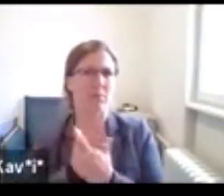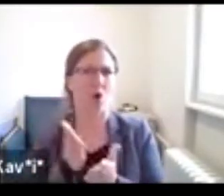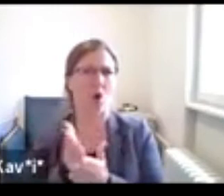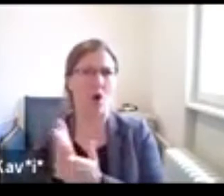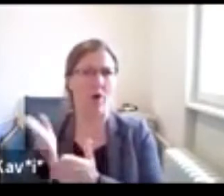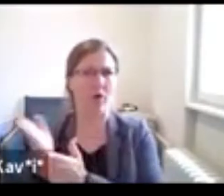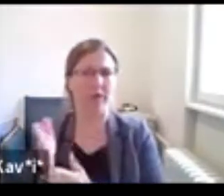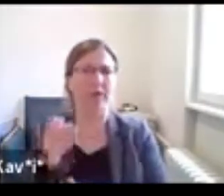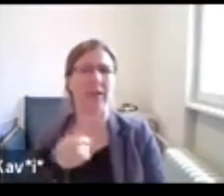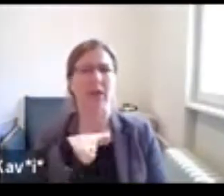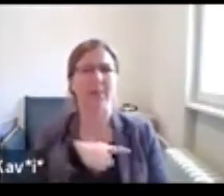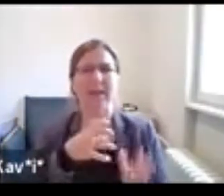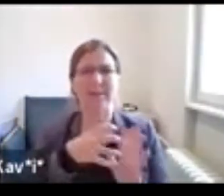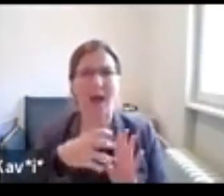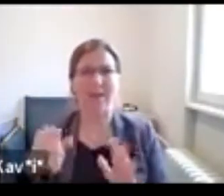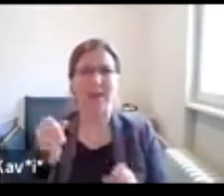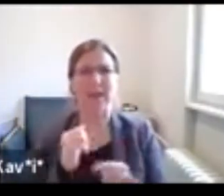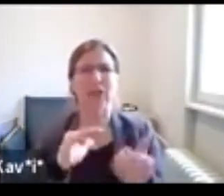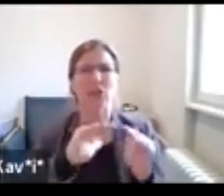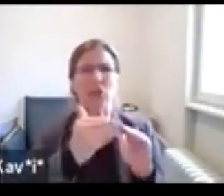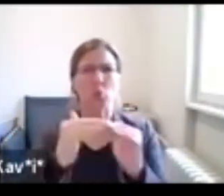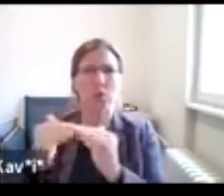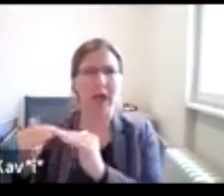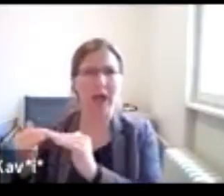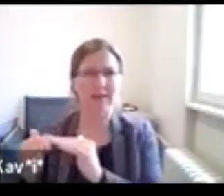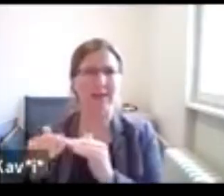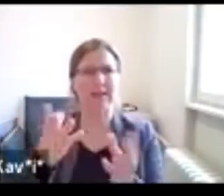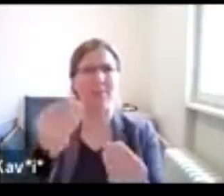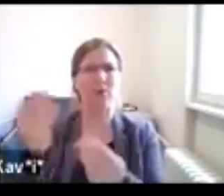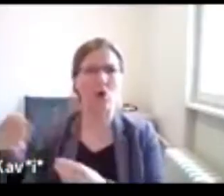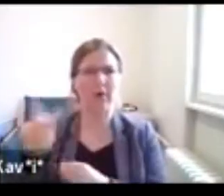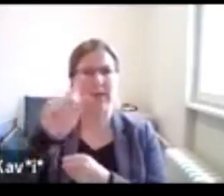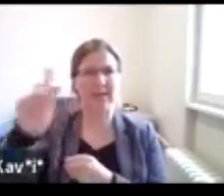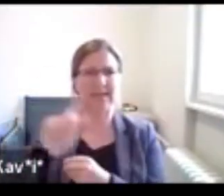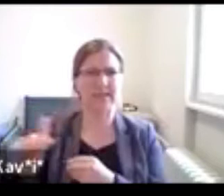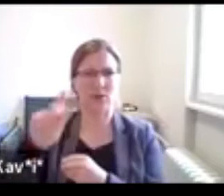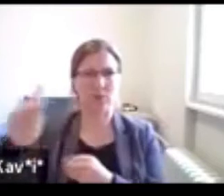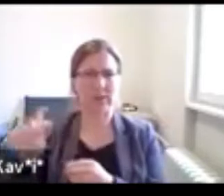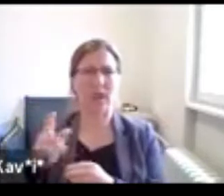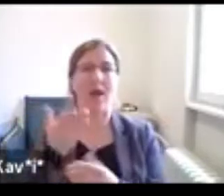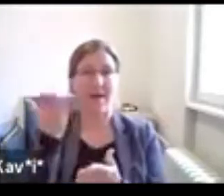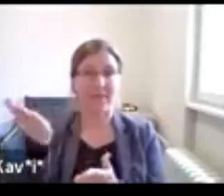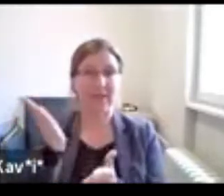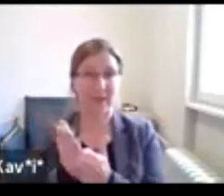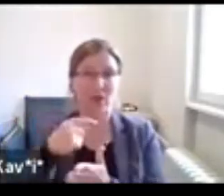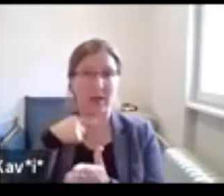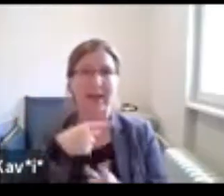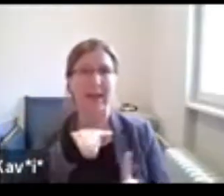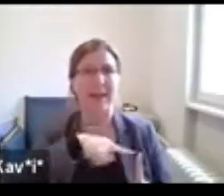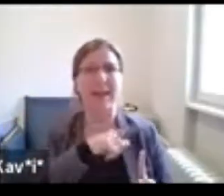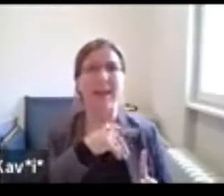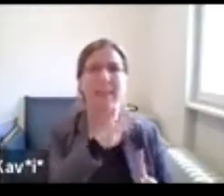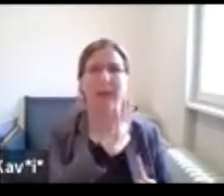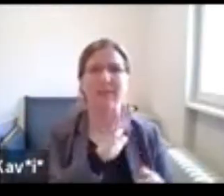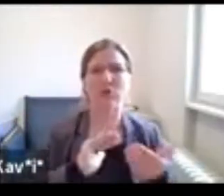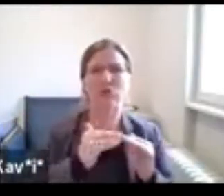našim ustanovama, među ostalima, ja mogu reći osobno, kao što ste vi rekli, surađujem najviše sa URIH-om, tako da